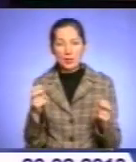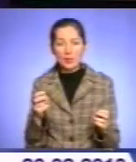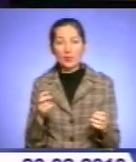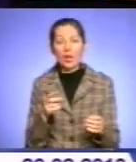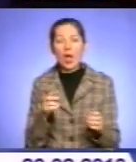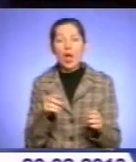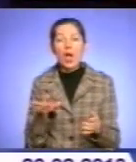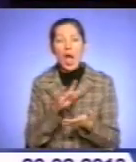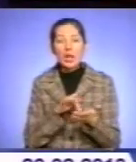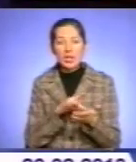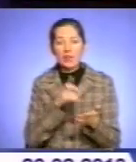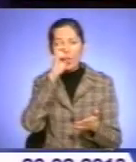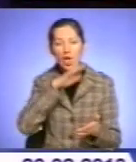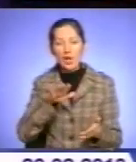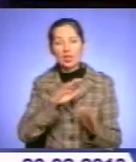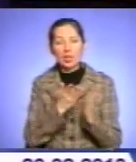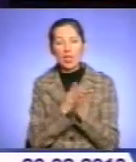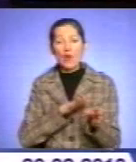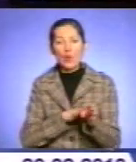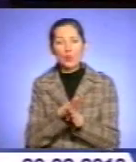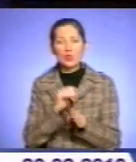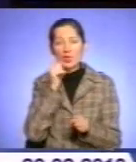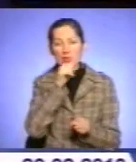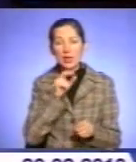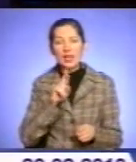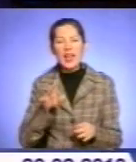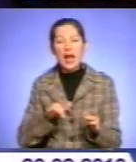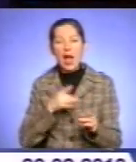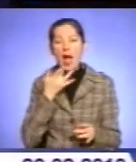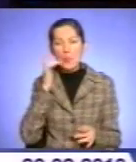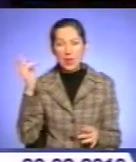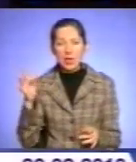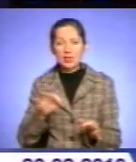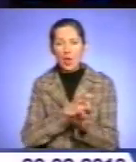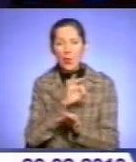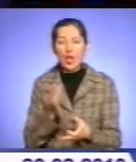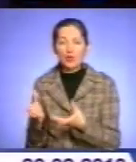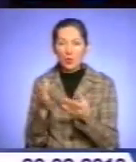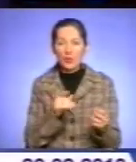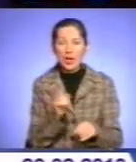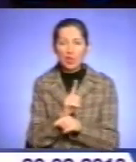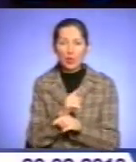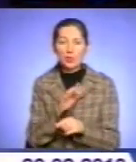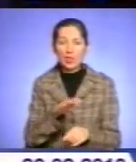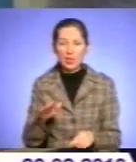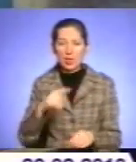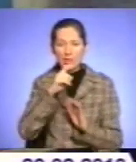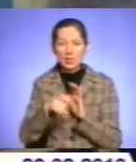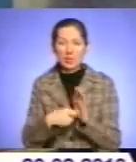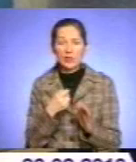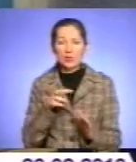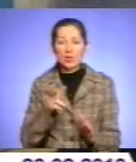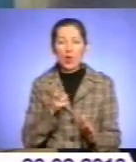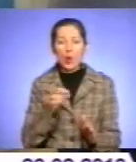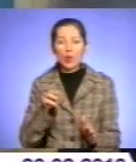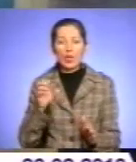книги виповнився рік. Як американський проект впливає на тернопільських дітей, дізнавалась Марія Котенко. Ще